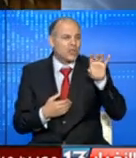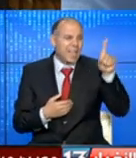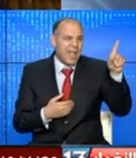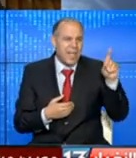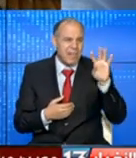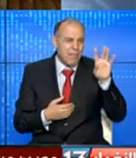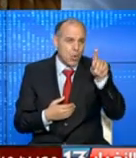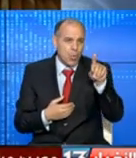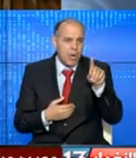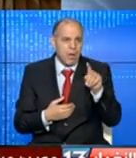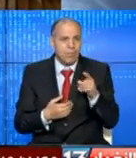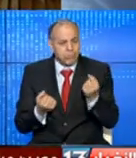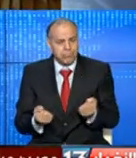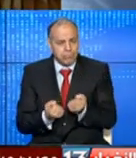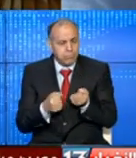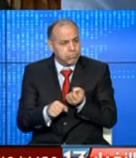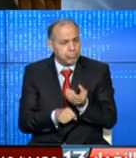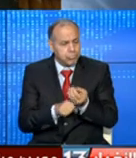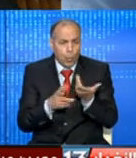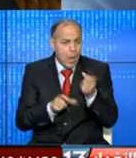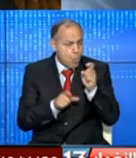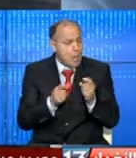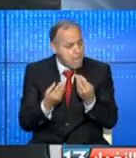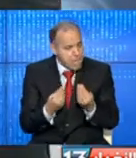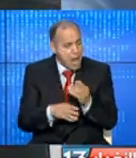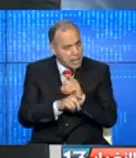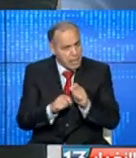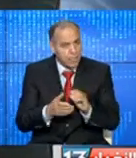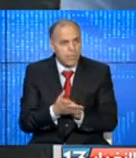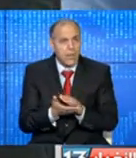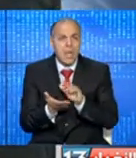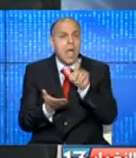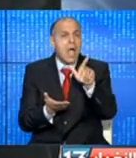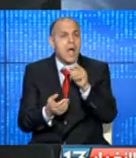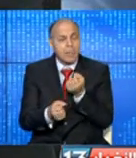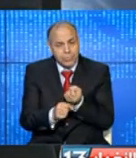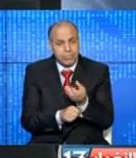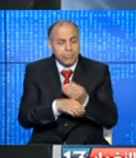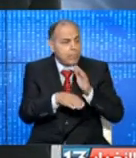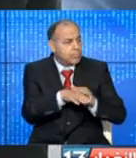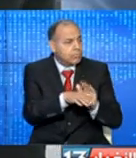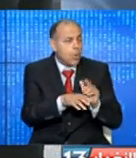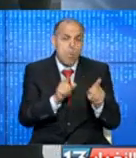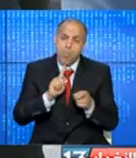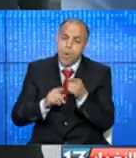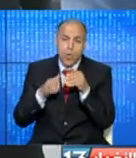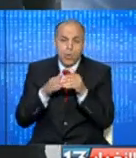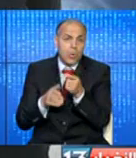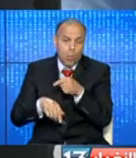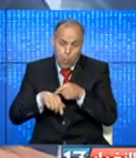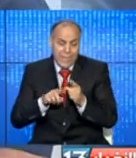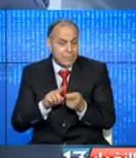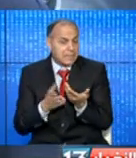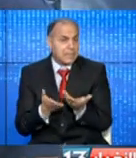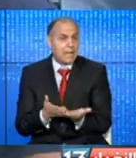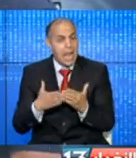باهي راهي كديما تدور الحملة هذيا، راهي باهي للمواطنين الكل راهي. وتبقى مثل هذه الحملات التوعوية مهمة ومطلوبة في هذا الظرف